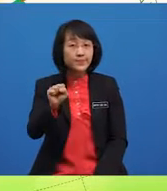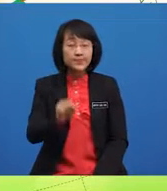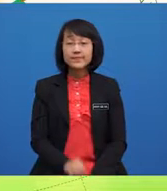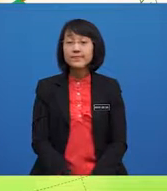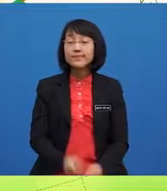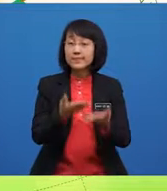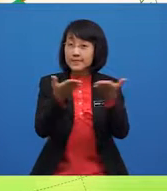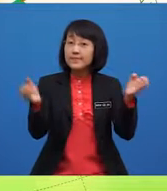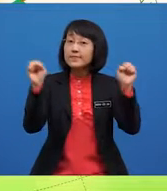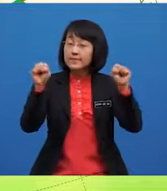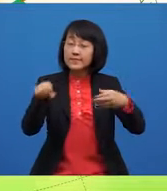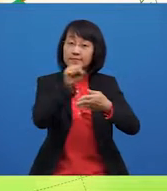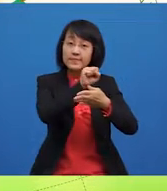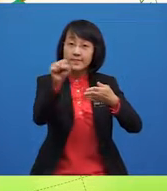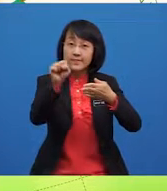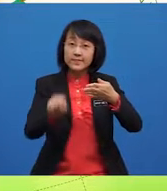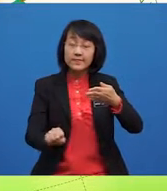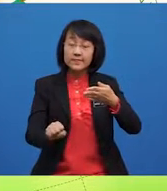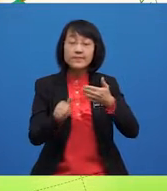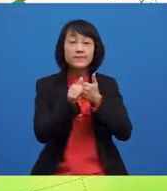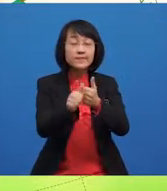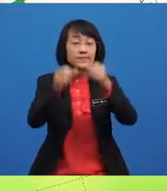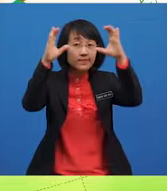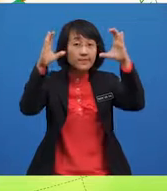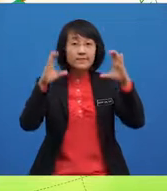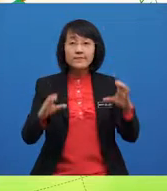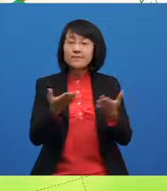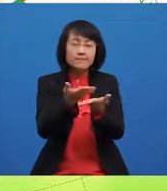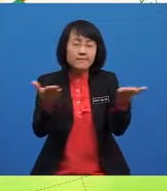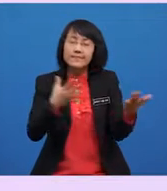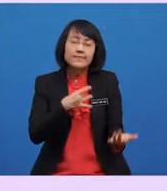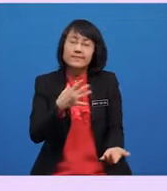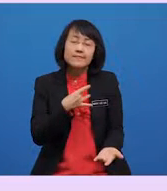boleh selesaikan mengikut kaedah yang kamu suka.